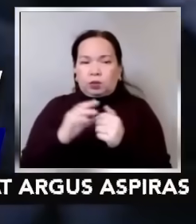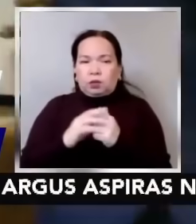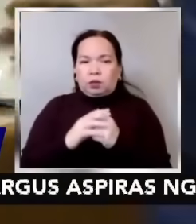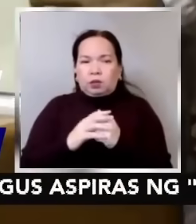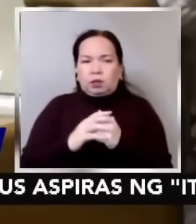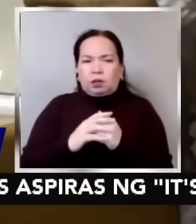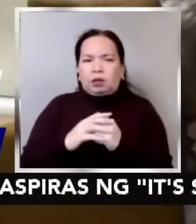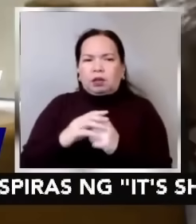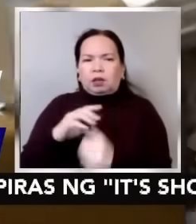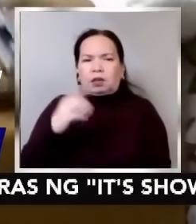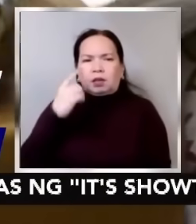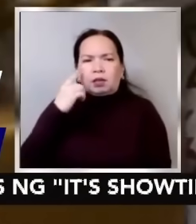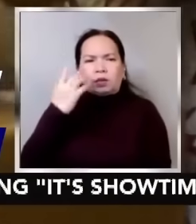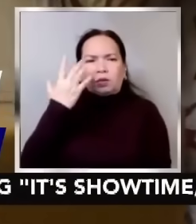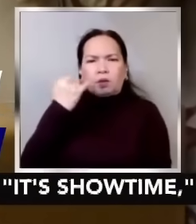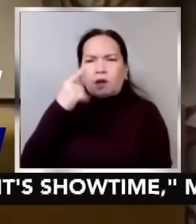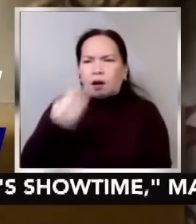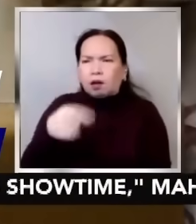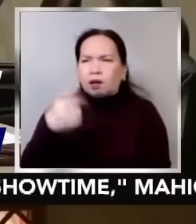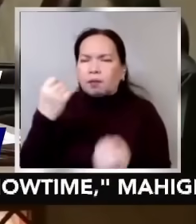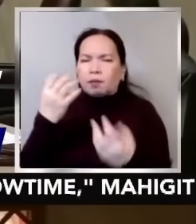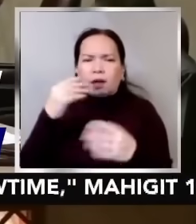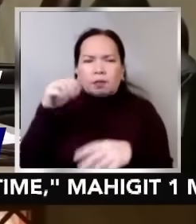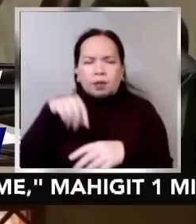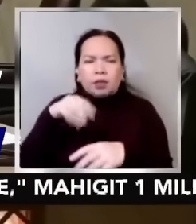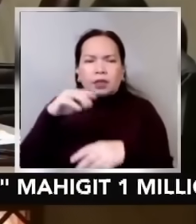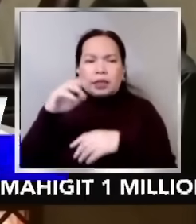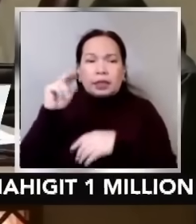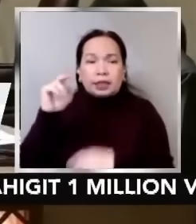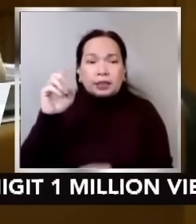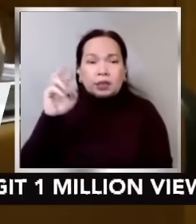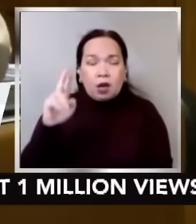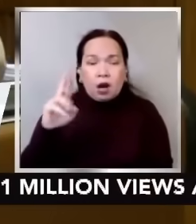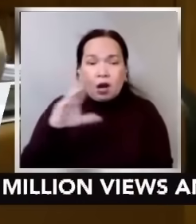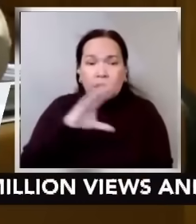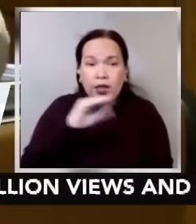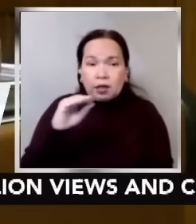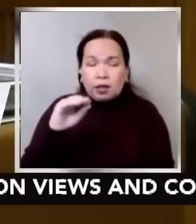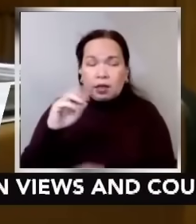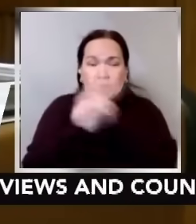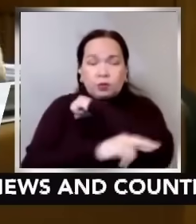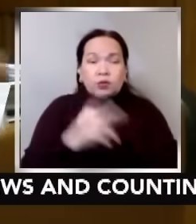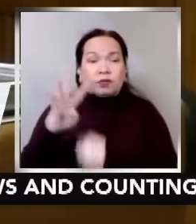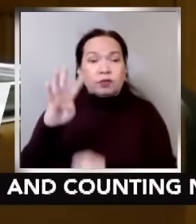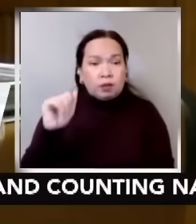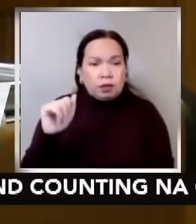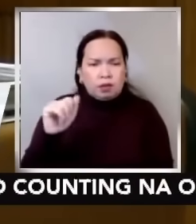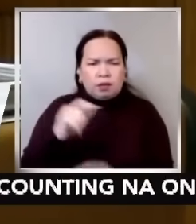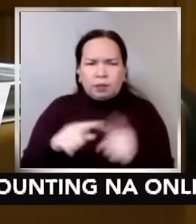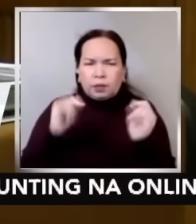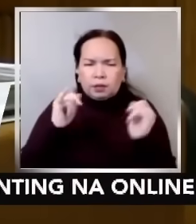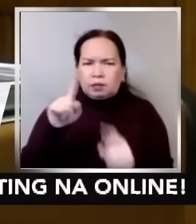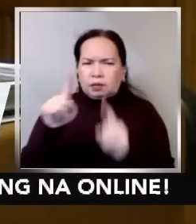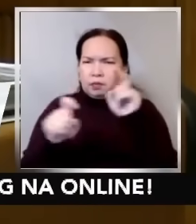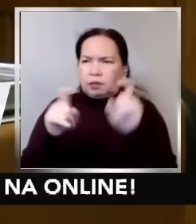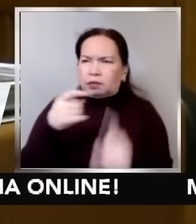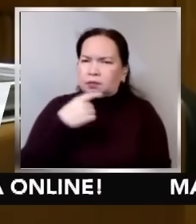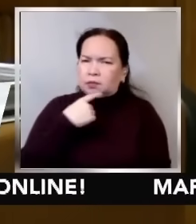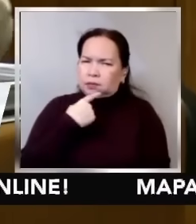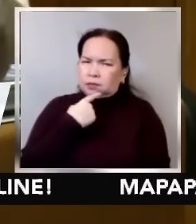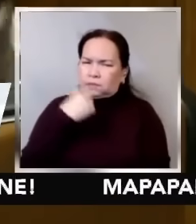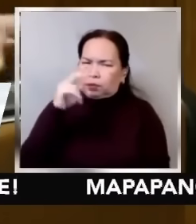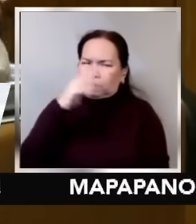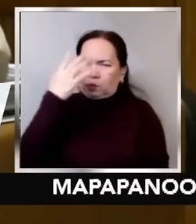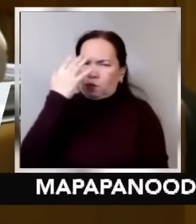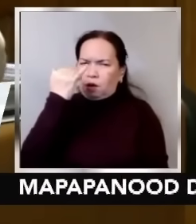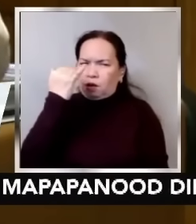naka-concentrate sa NCR at sa Region 4A? The questions remain and the questions are gaining steam dahil